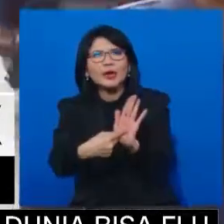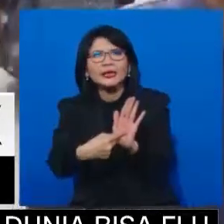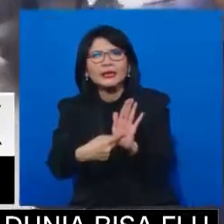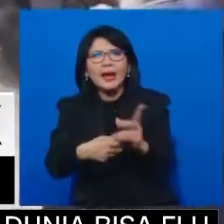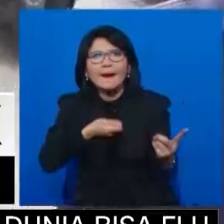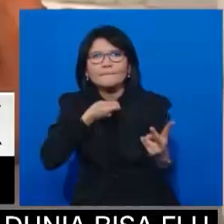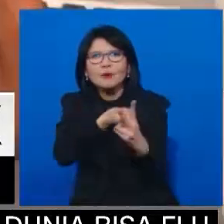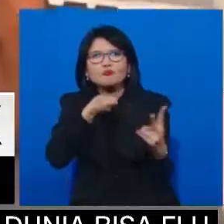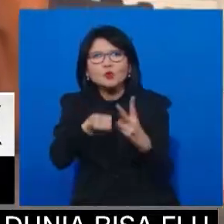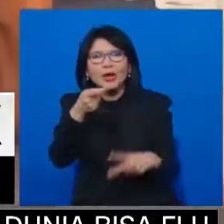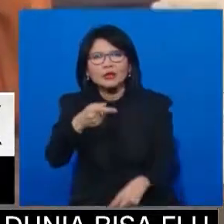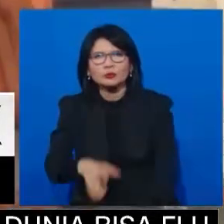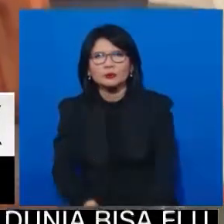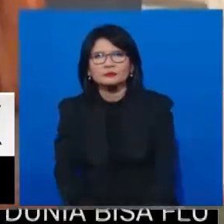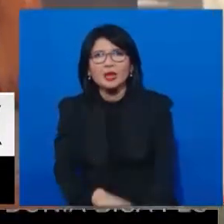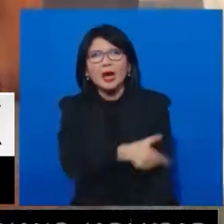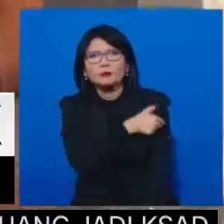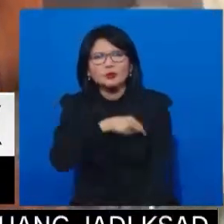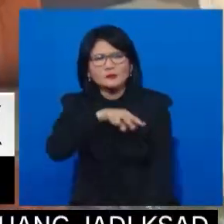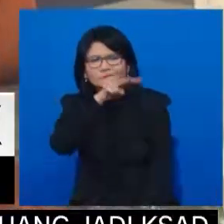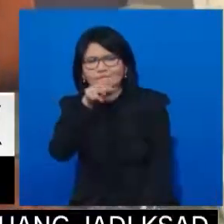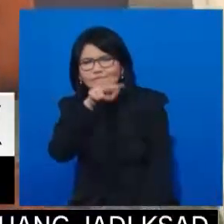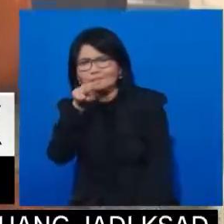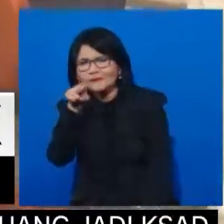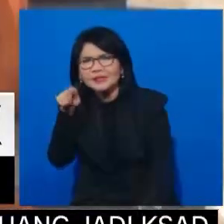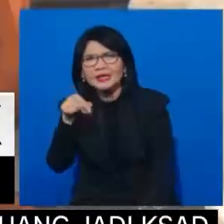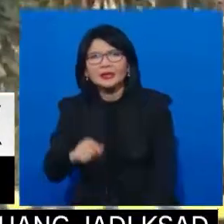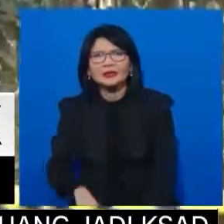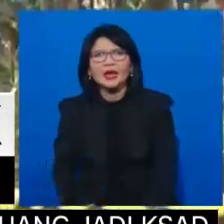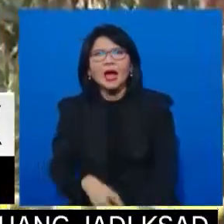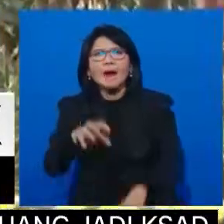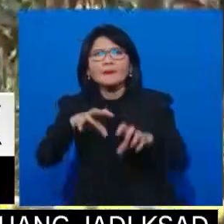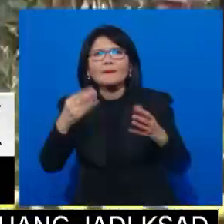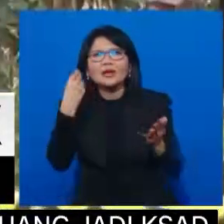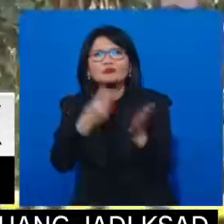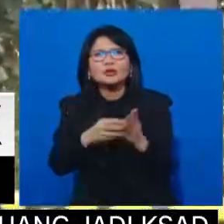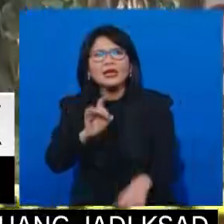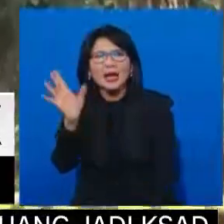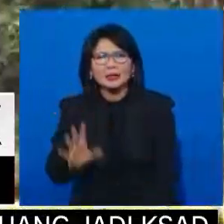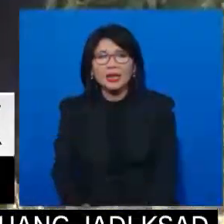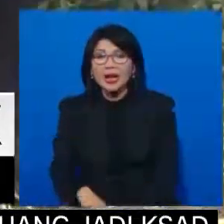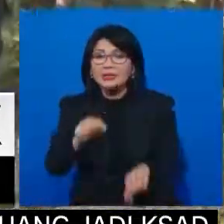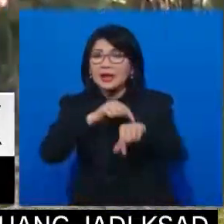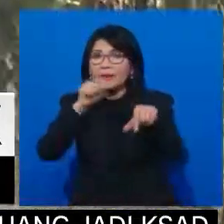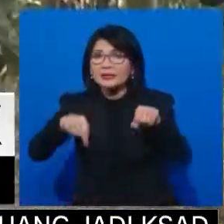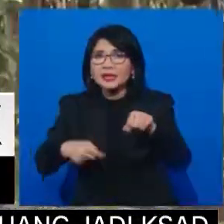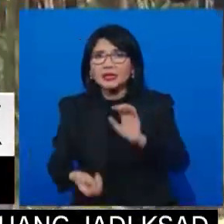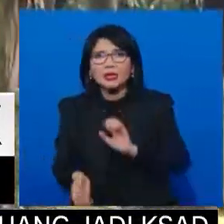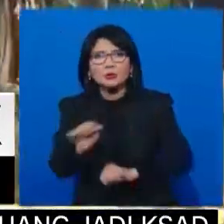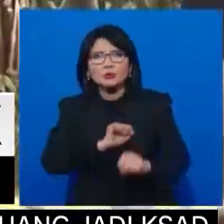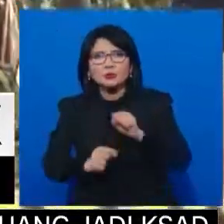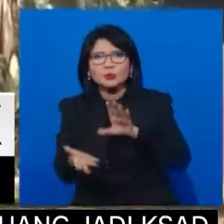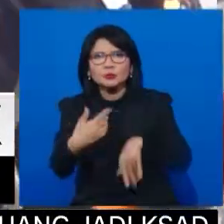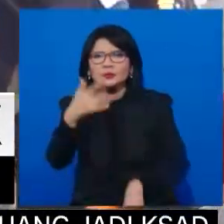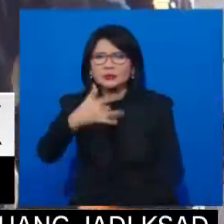pembunuhan. Petugas juga melakukan penyisiran secara manual untuk mencari barang bukti lainnya. Hingga saat ini olah TKP masih